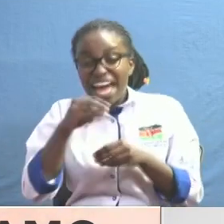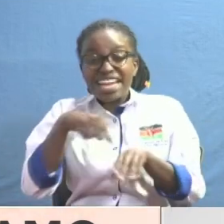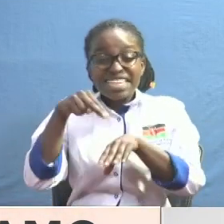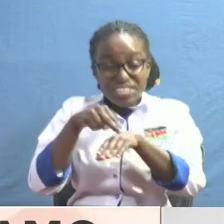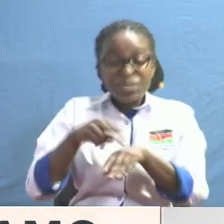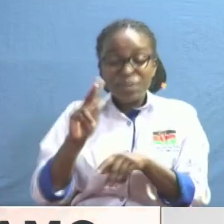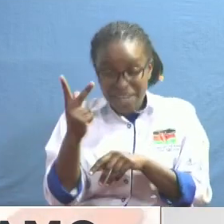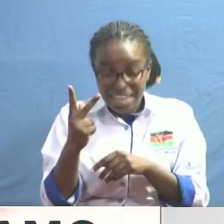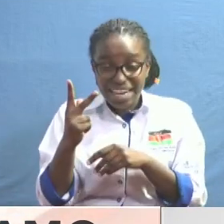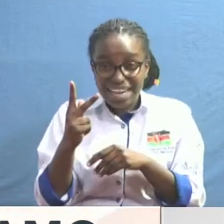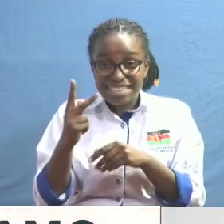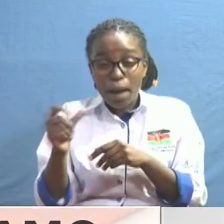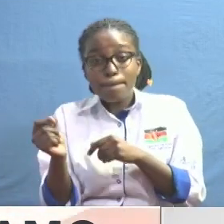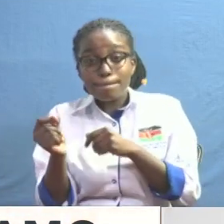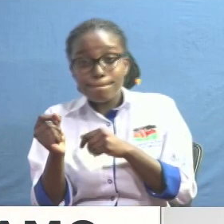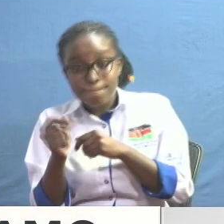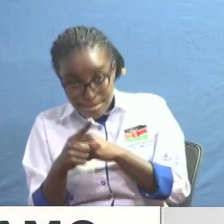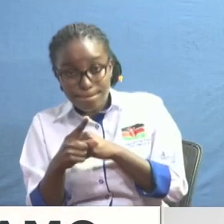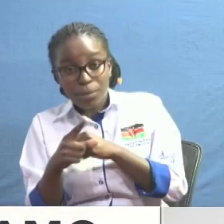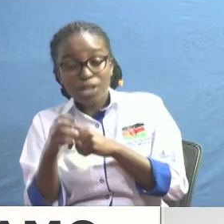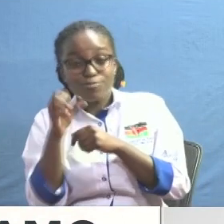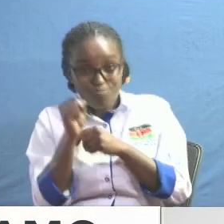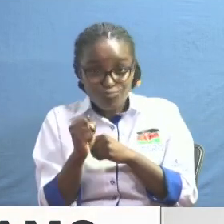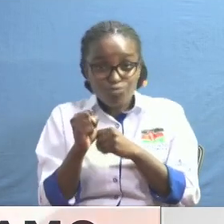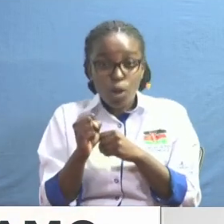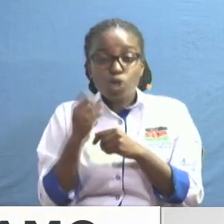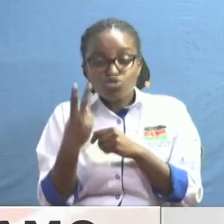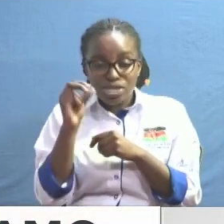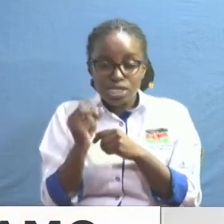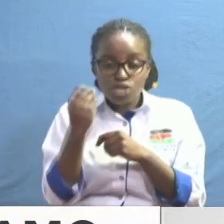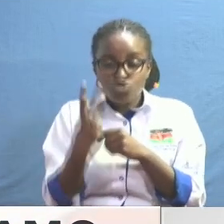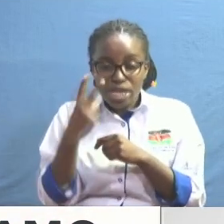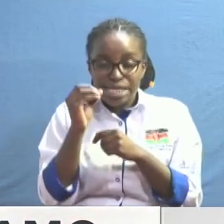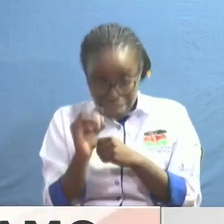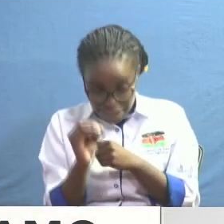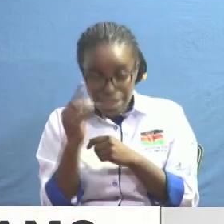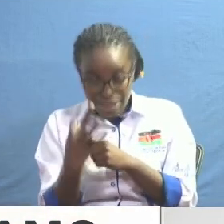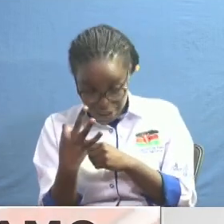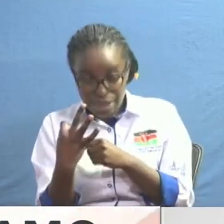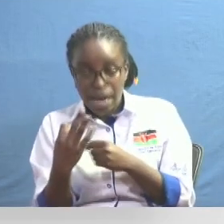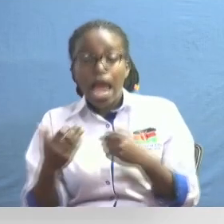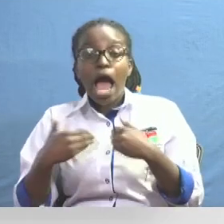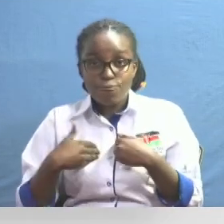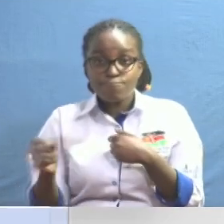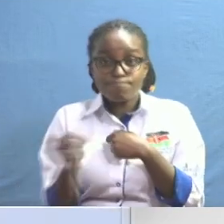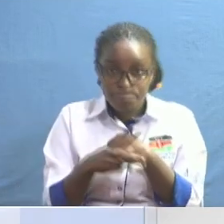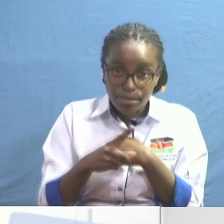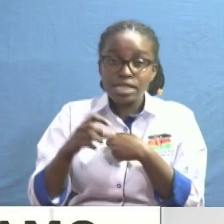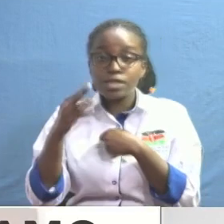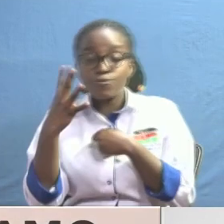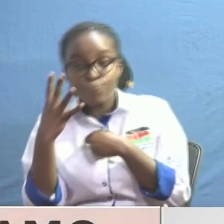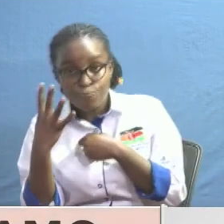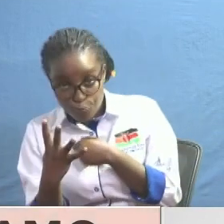kati ya mwezi wa Aprili mwaka wa 2023 na mwezi Mei mwaka wa